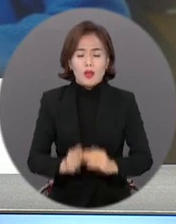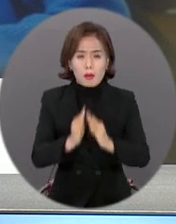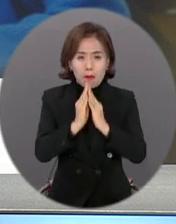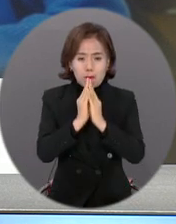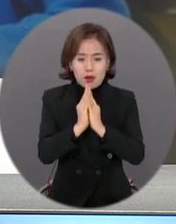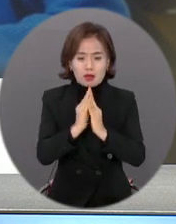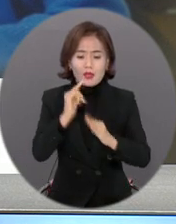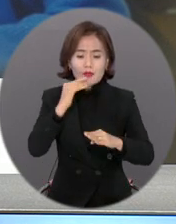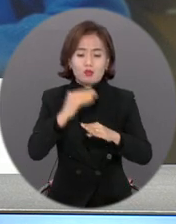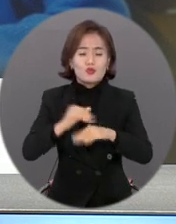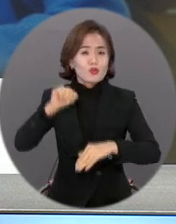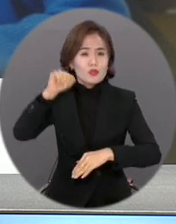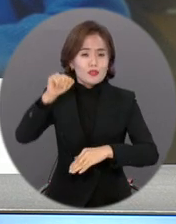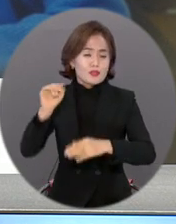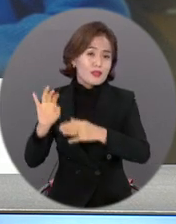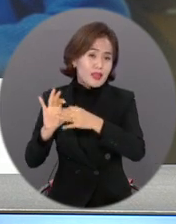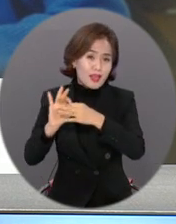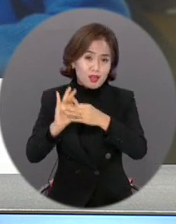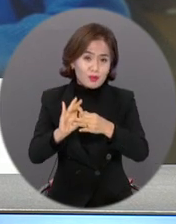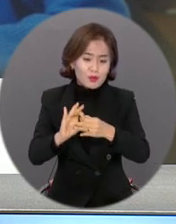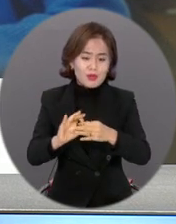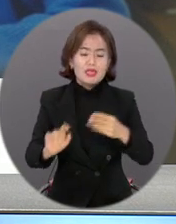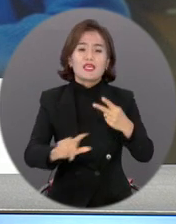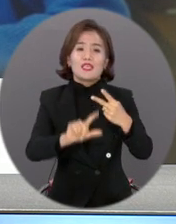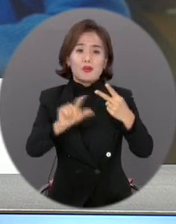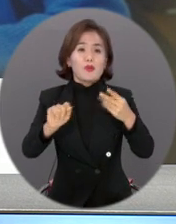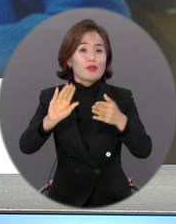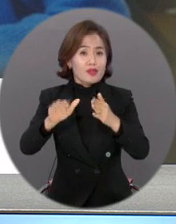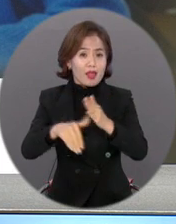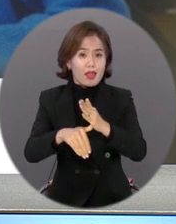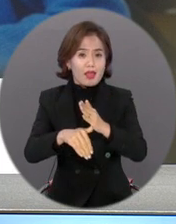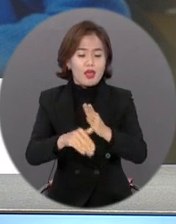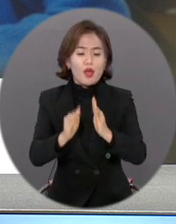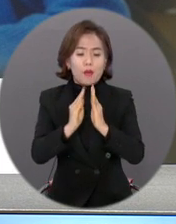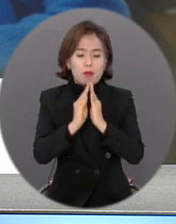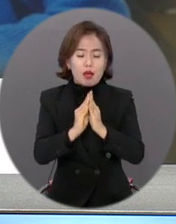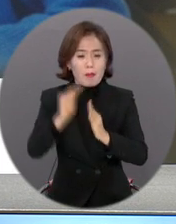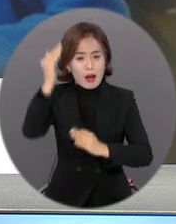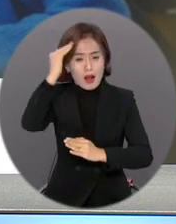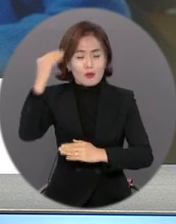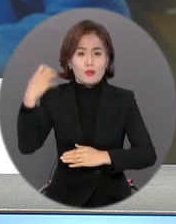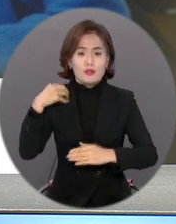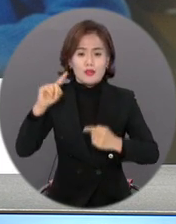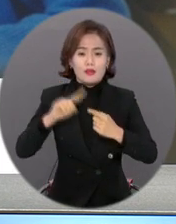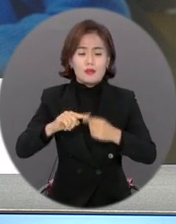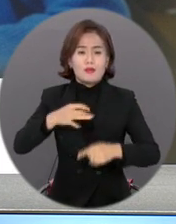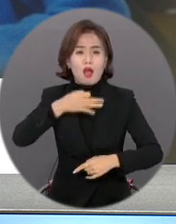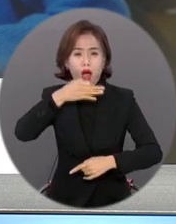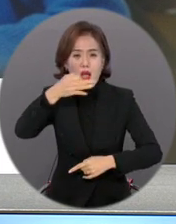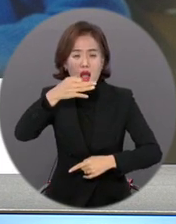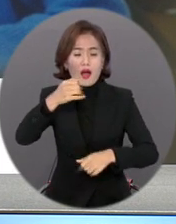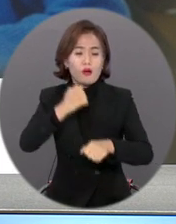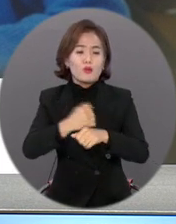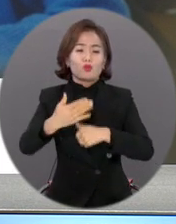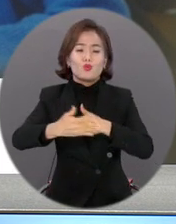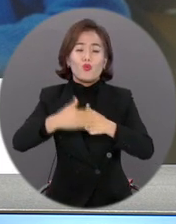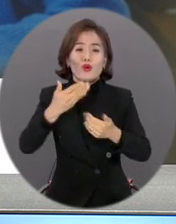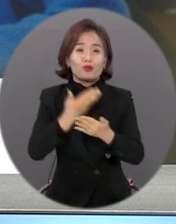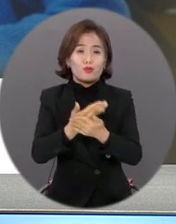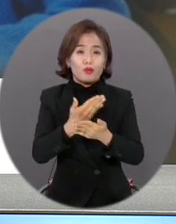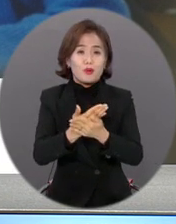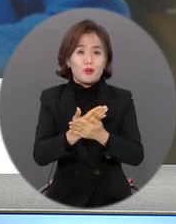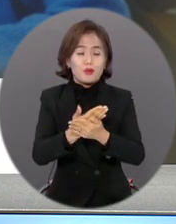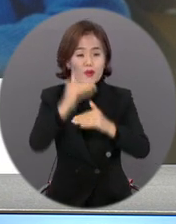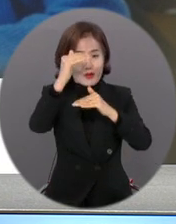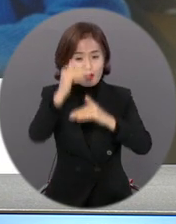미얀마에서 민주화 시위가 한창이던 지난 2월, 미얀마의 한국 대사관 앞에서 확성기를 들고 도움을 요청했던 학생의